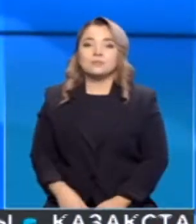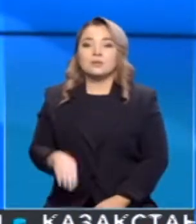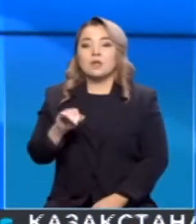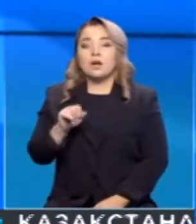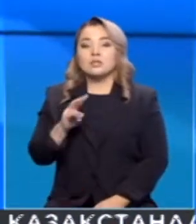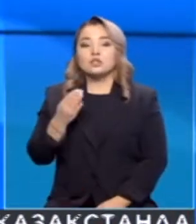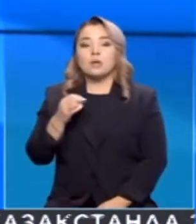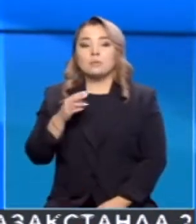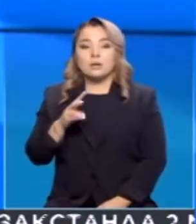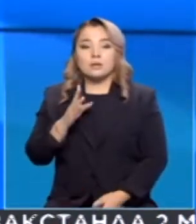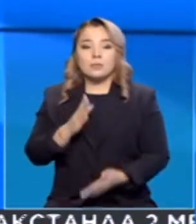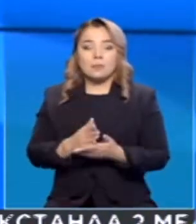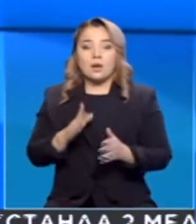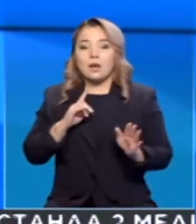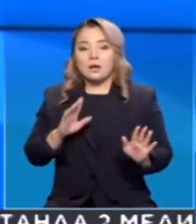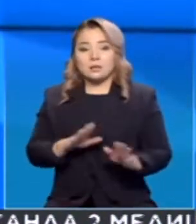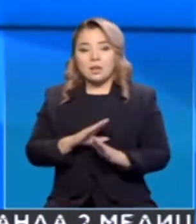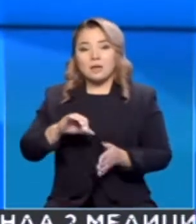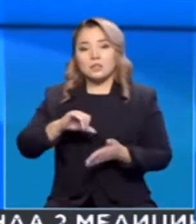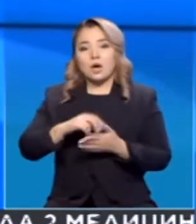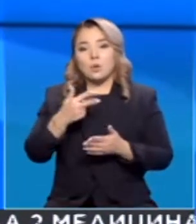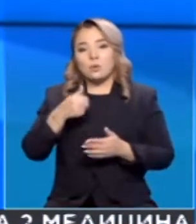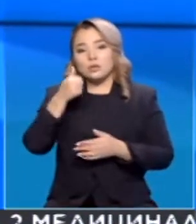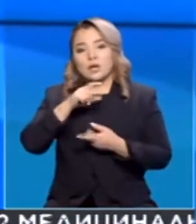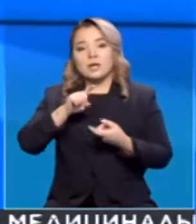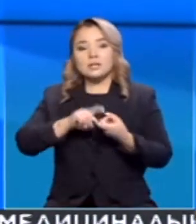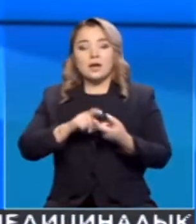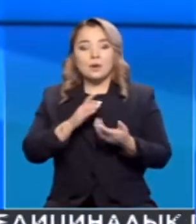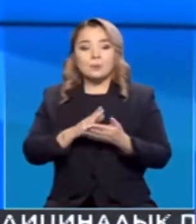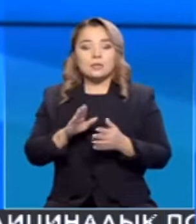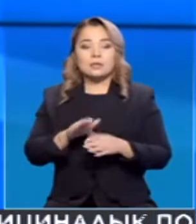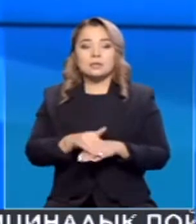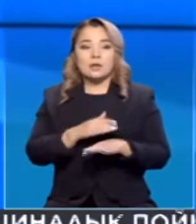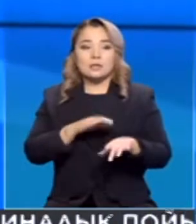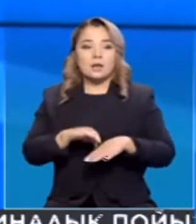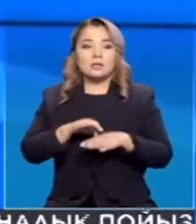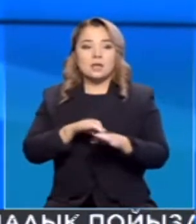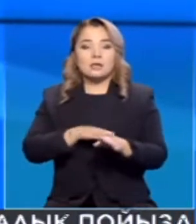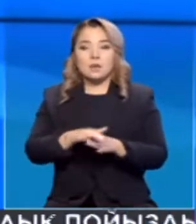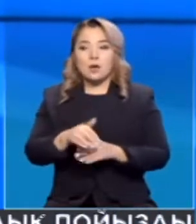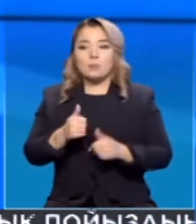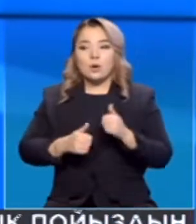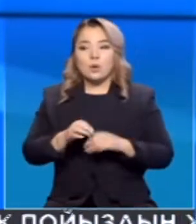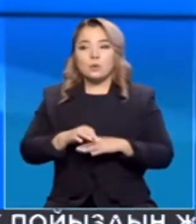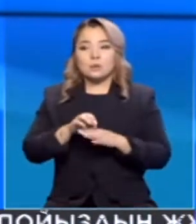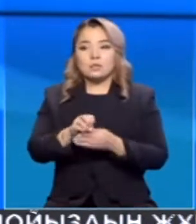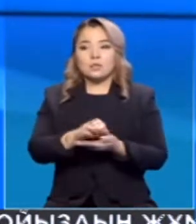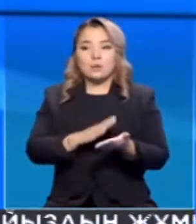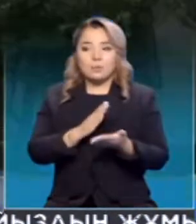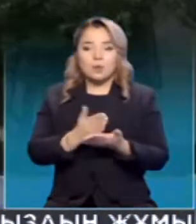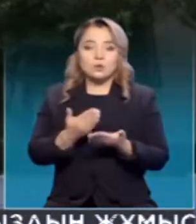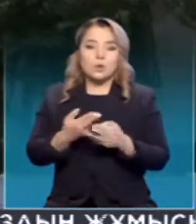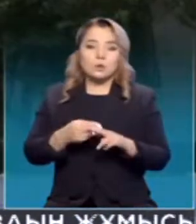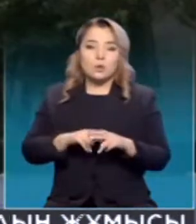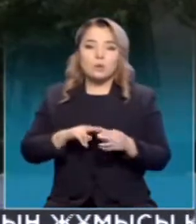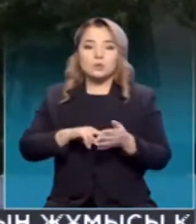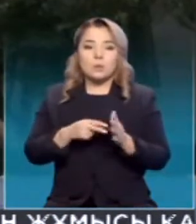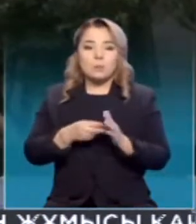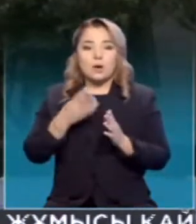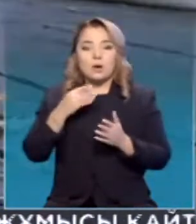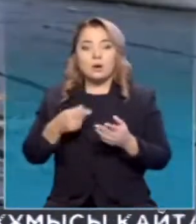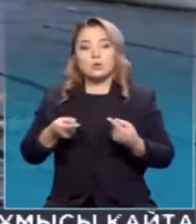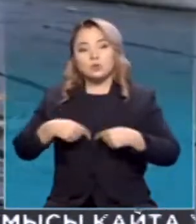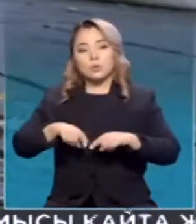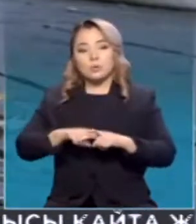Таң шоупан ақпаратты сазды бағдарламасының 30 жылдығы аясындағы ізгі істер марафоны жалғасып жатыр. Бұл жолы Алматы ұжымы